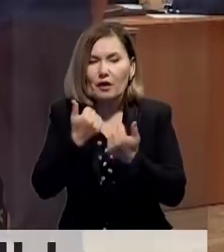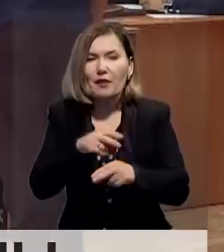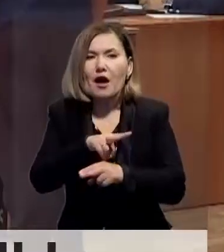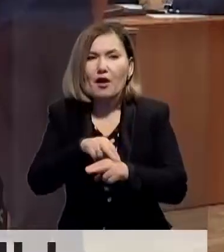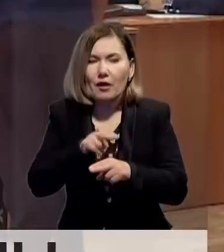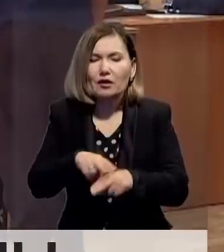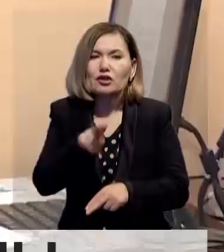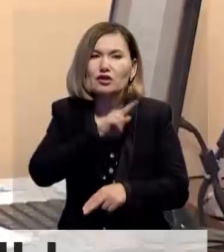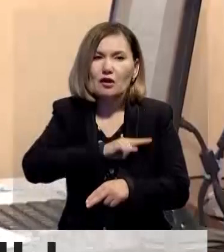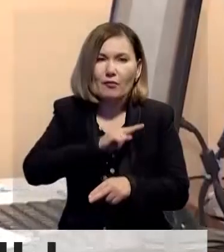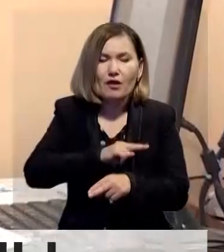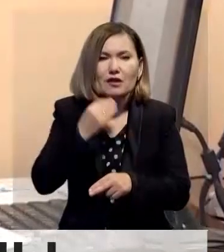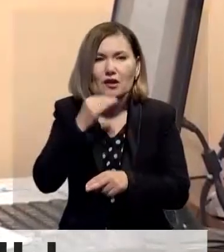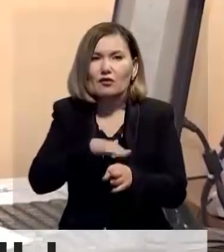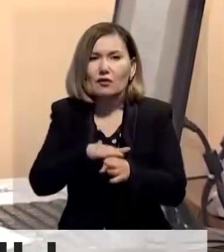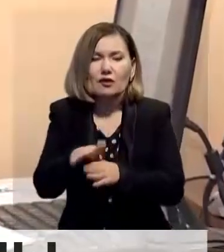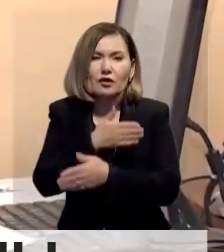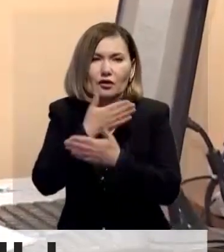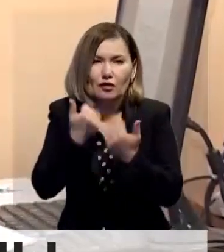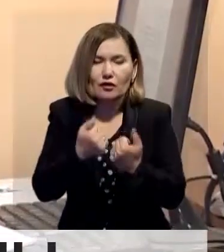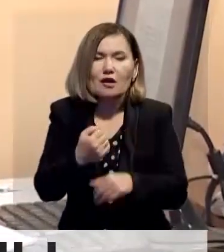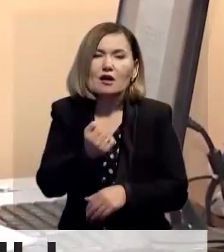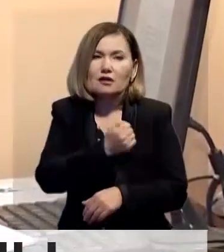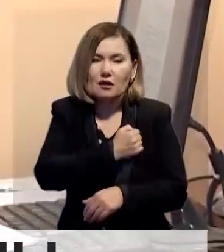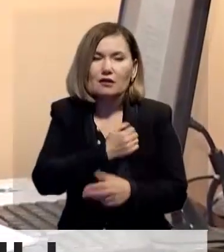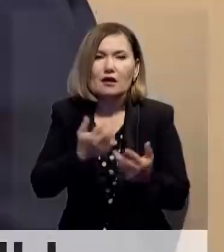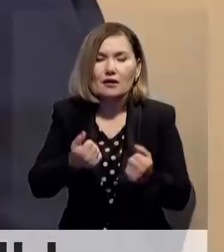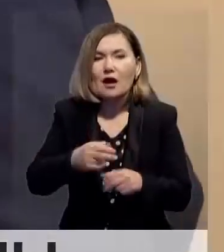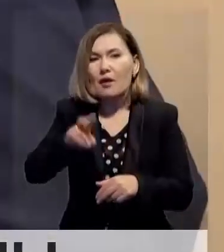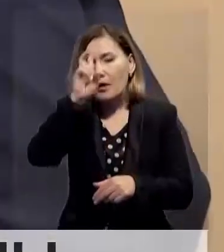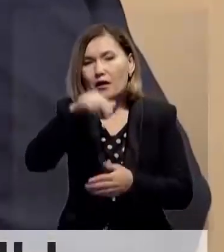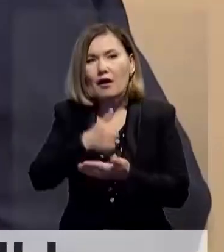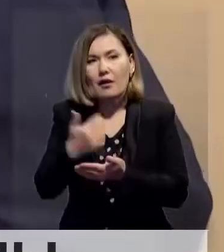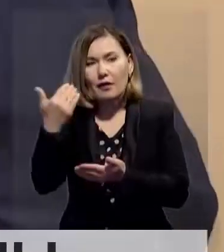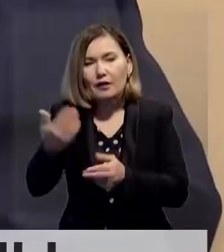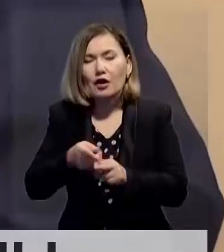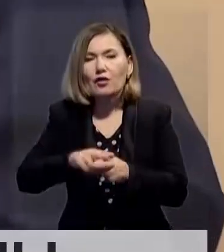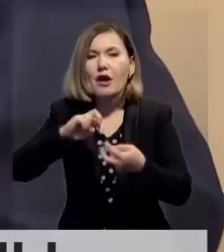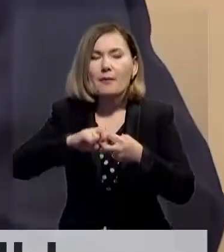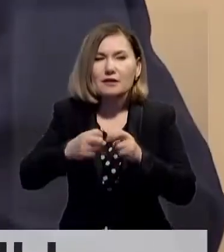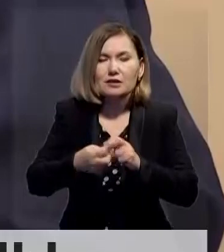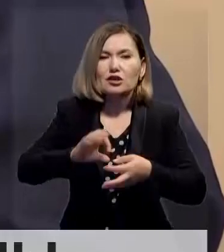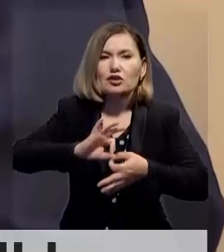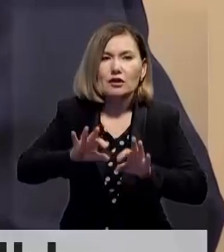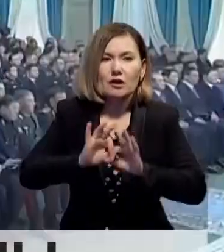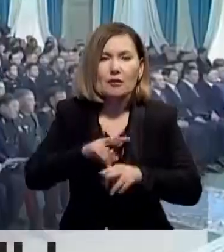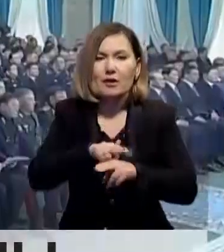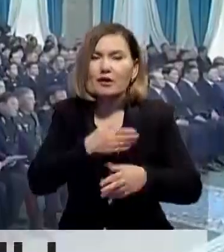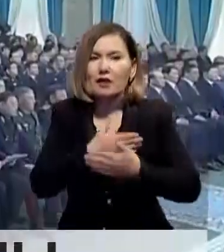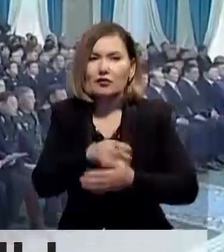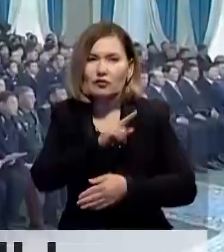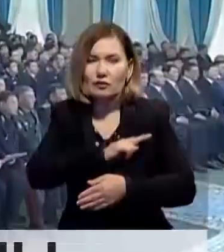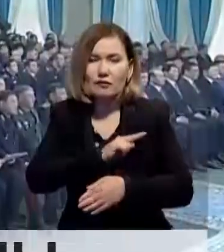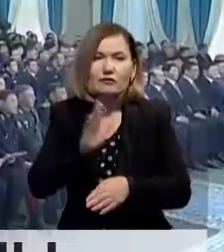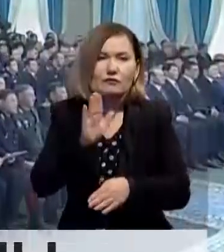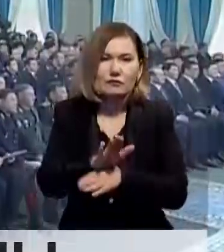жүйесі бұл міндетті тиісті деңгейде атқаралмай отыр. Мемлекет басшысы алдымен осы мәселені реттеуді міндеттеді. Люди